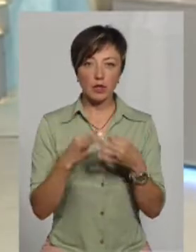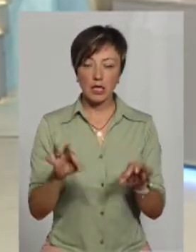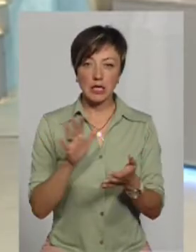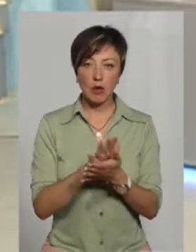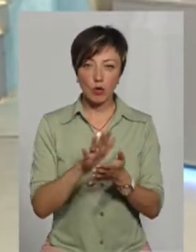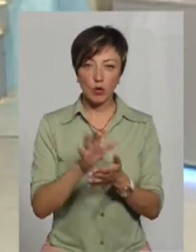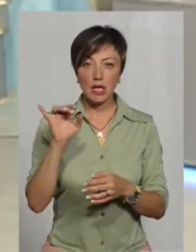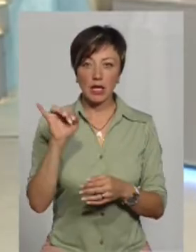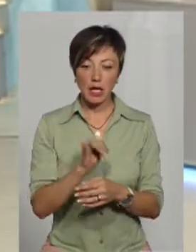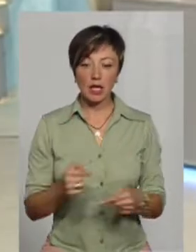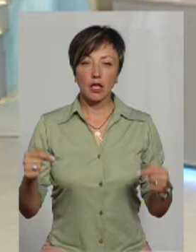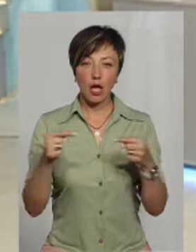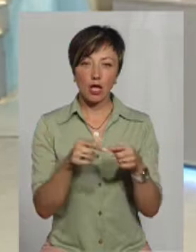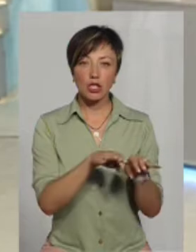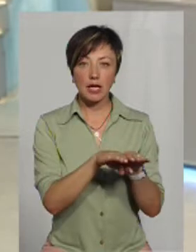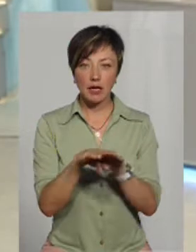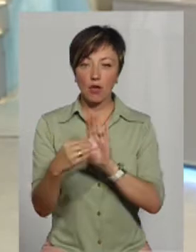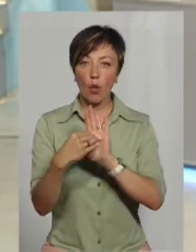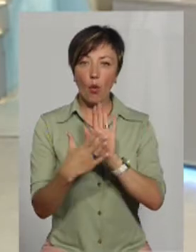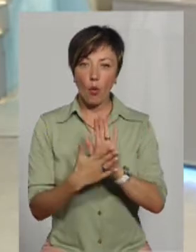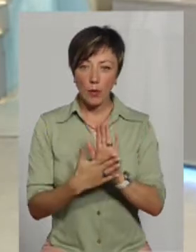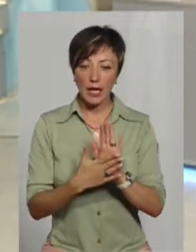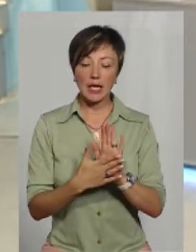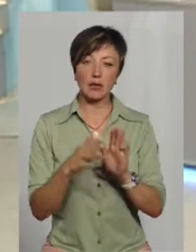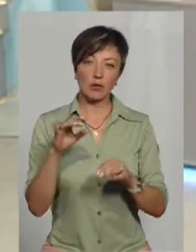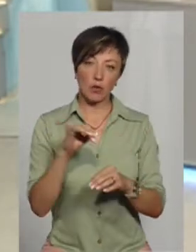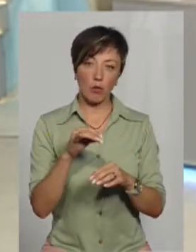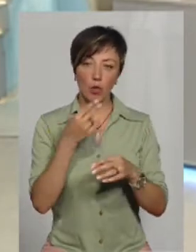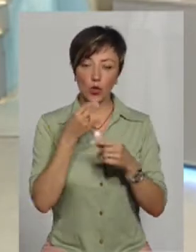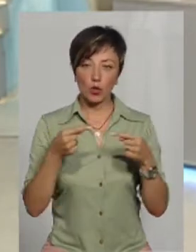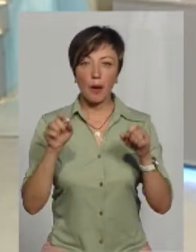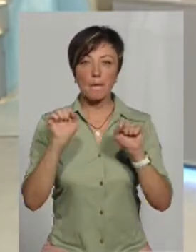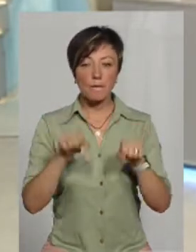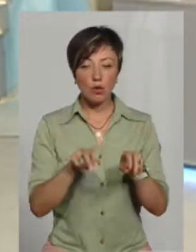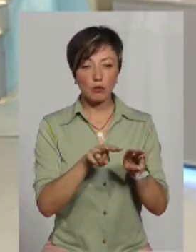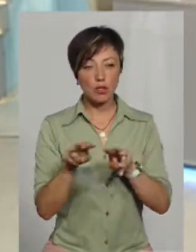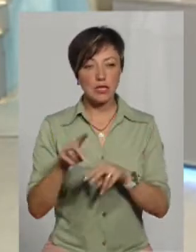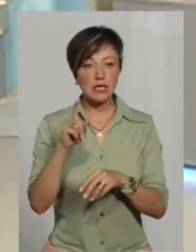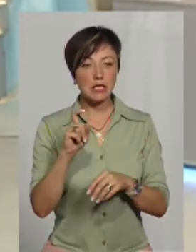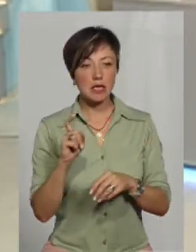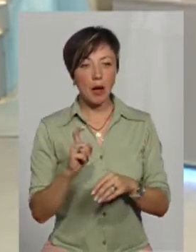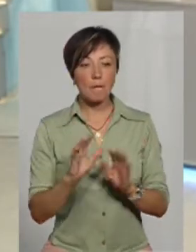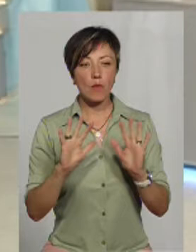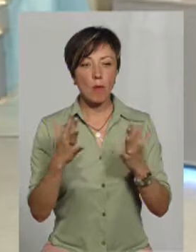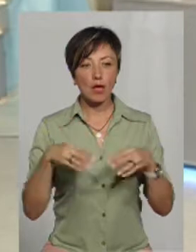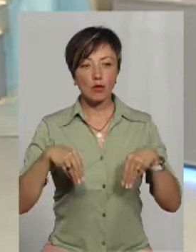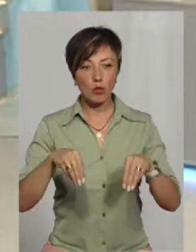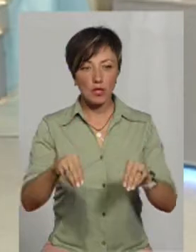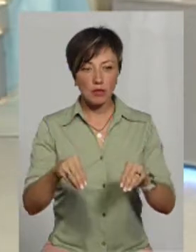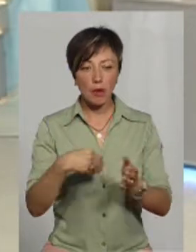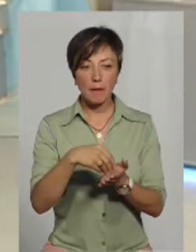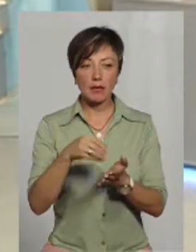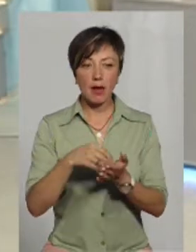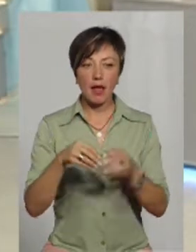забруднення. Ну і належний рівень обліку та прослідковості продукції. Адже її можна прослідкувати з моменту посіву,